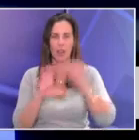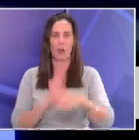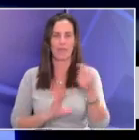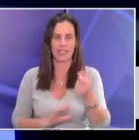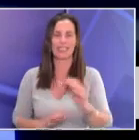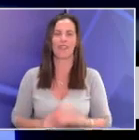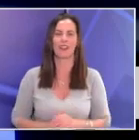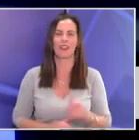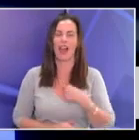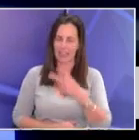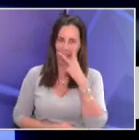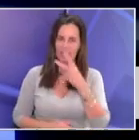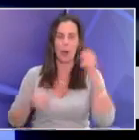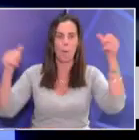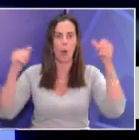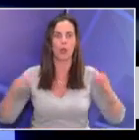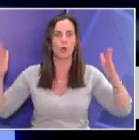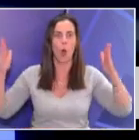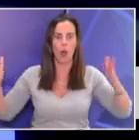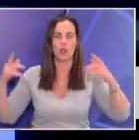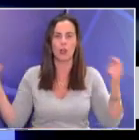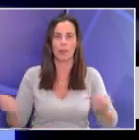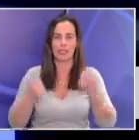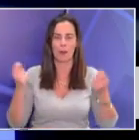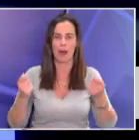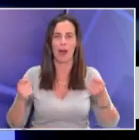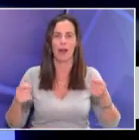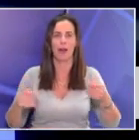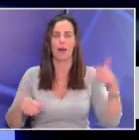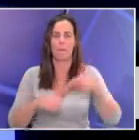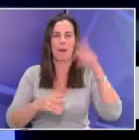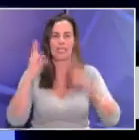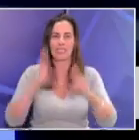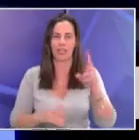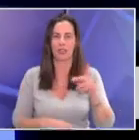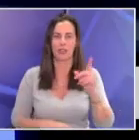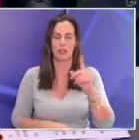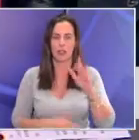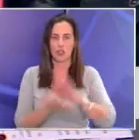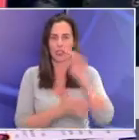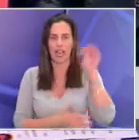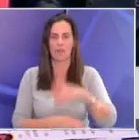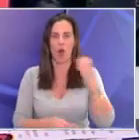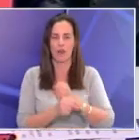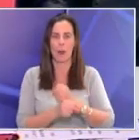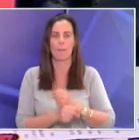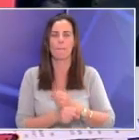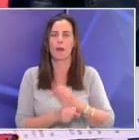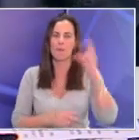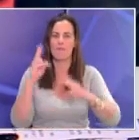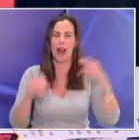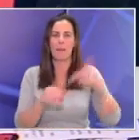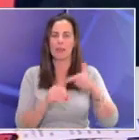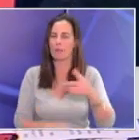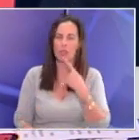לכספים ולברכות. אני ראיתי מודעה גדולה שפרסמה בזן. טירוף. בשם 13,000 העובדים של בזן. מה